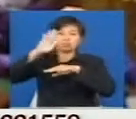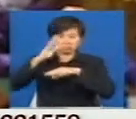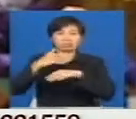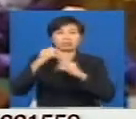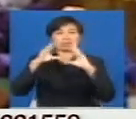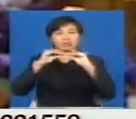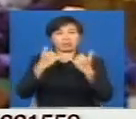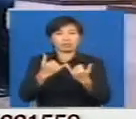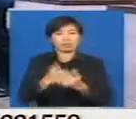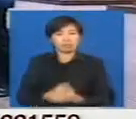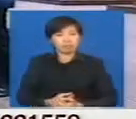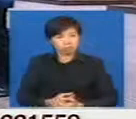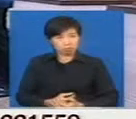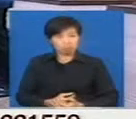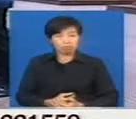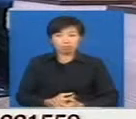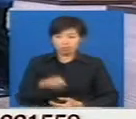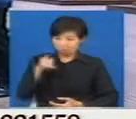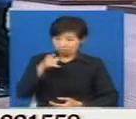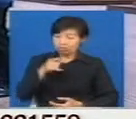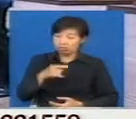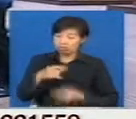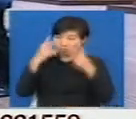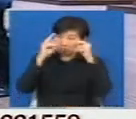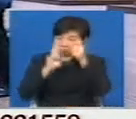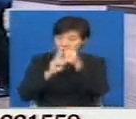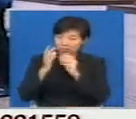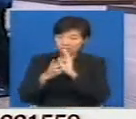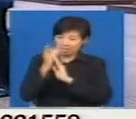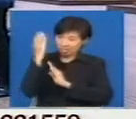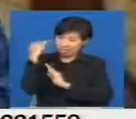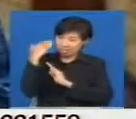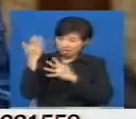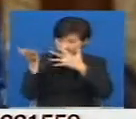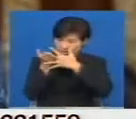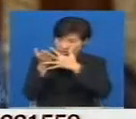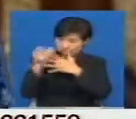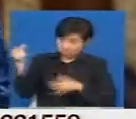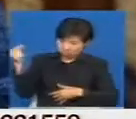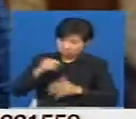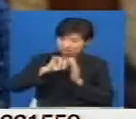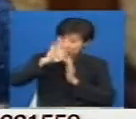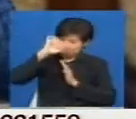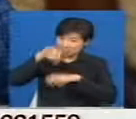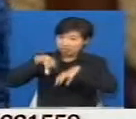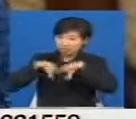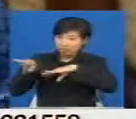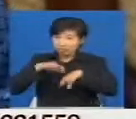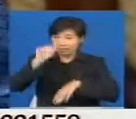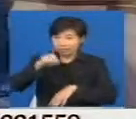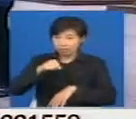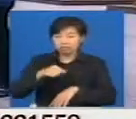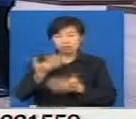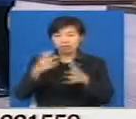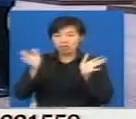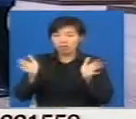าตั้งแต่ต้นสัปดาห์ที่แล้วมาเตรียมการด้วยมาอยู่งานเทศกาลด้วยการเตรียมความพร้อมที่ศูนย์ประชุมแห่งนี้เป็นยังไงบ้างครับ คือผ